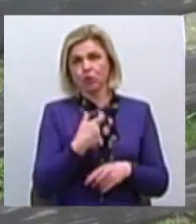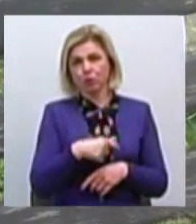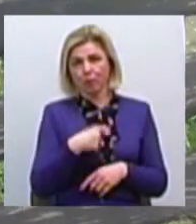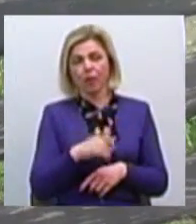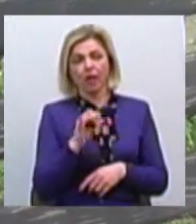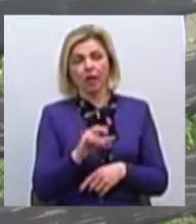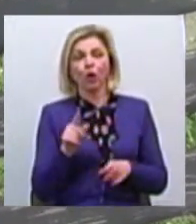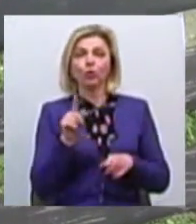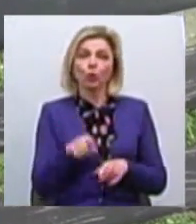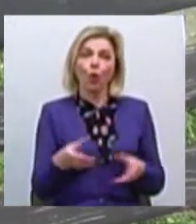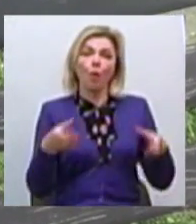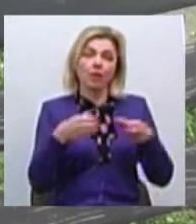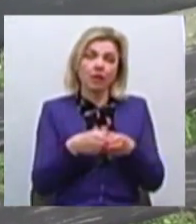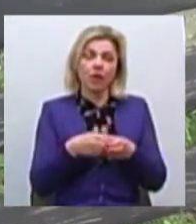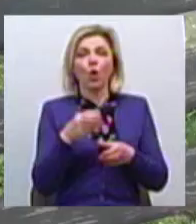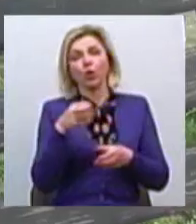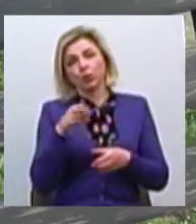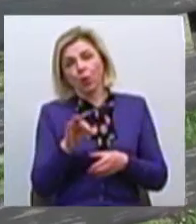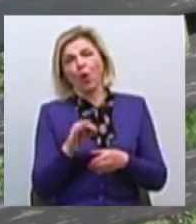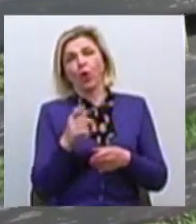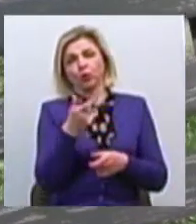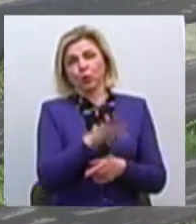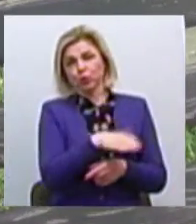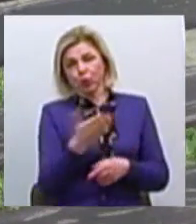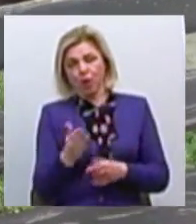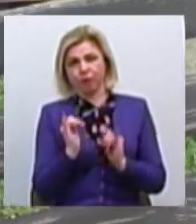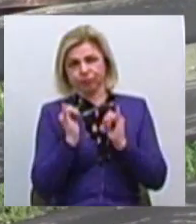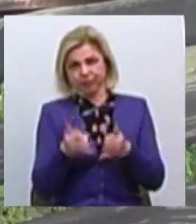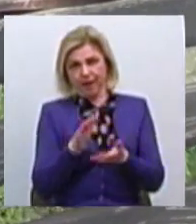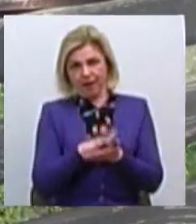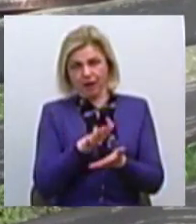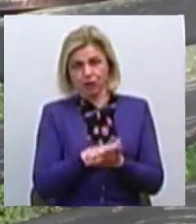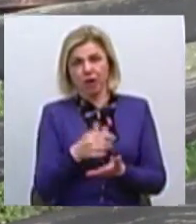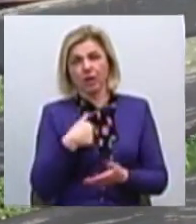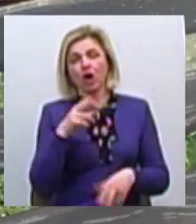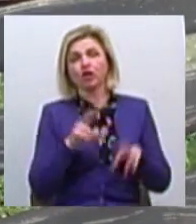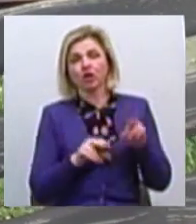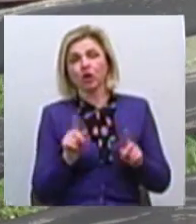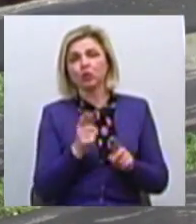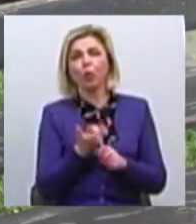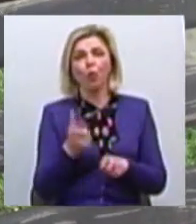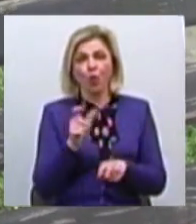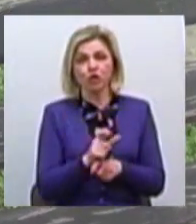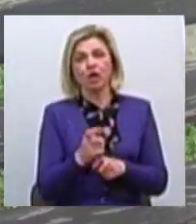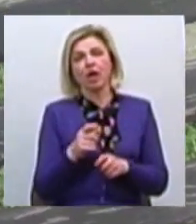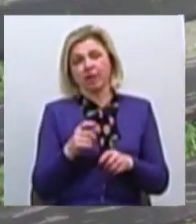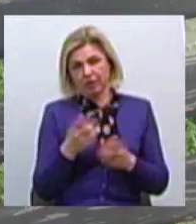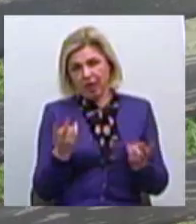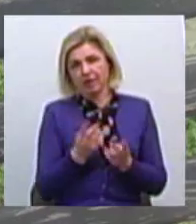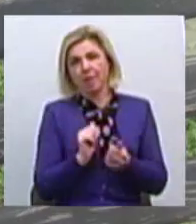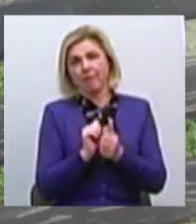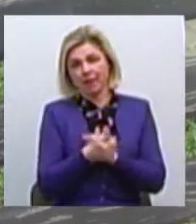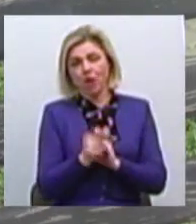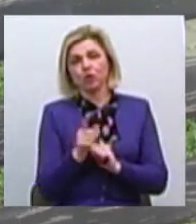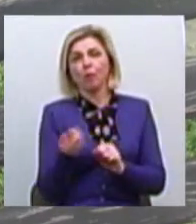то объединяются, то обливают друг друга грязью. Поэтому считаю, что эту власть надо ну, в большей части менять, чтобы приходили